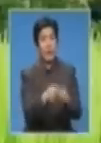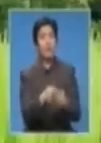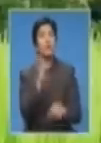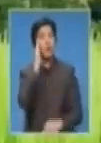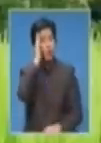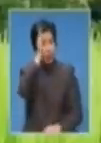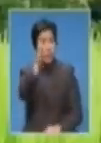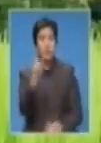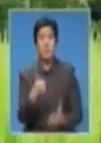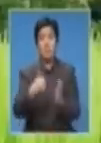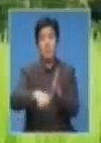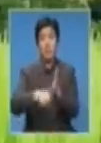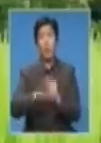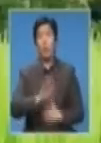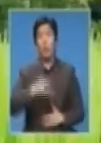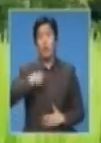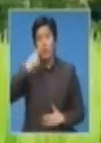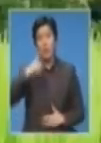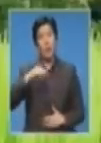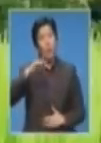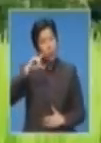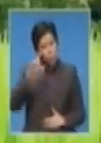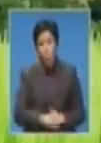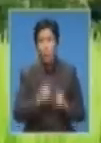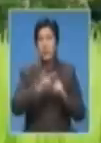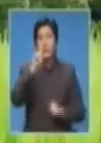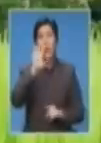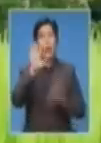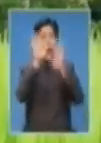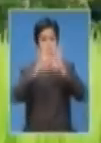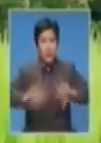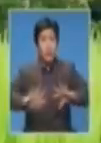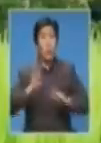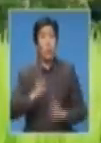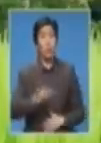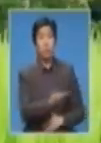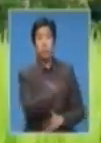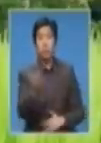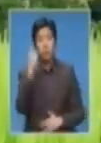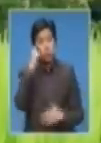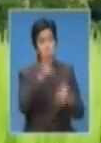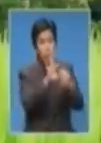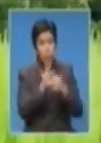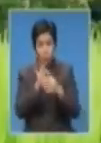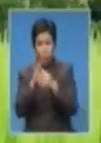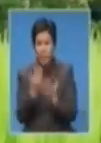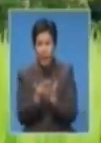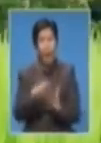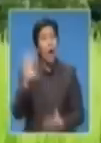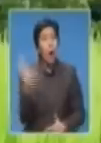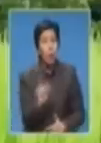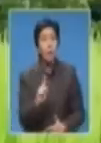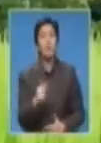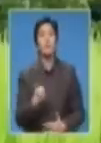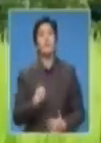นะวันนี้อัตราภาษีเราก็ต่ำที่สุดในอาเซียนมั้งครับนะในขณะนี้เพราะนั้นหลายท่านก็เป็นห่วงว่ารายได้เราจะมาจากไหนนี่เลยครับ